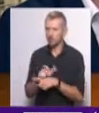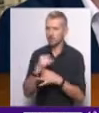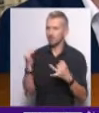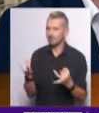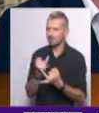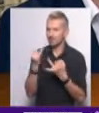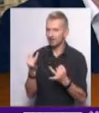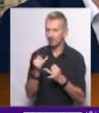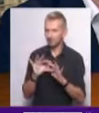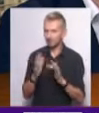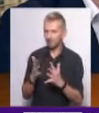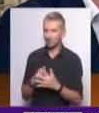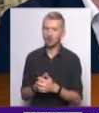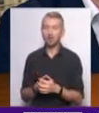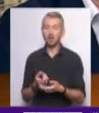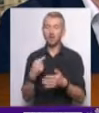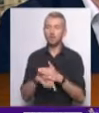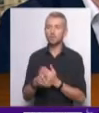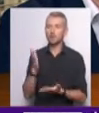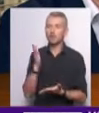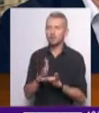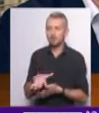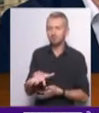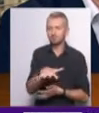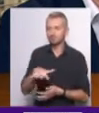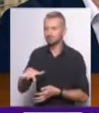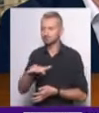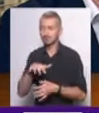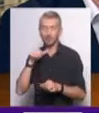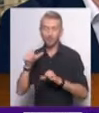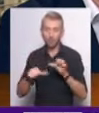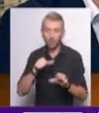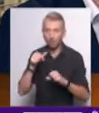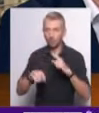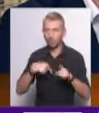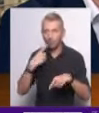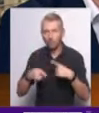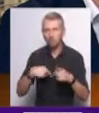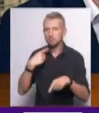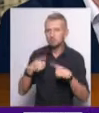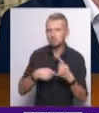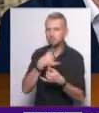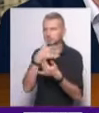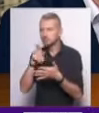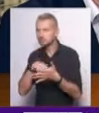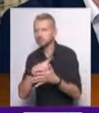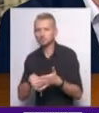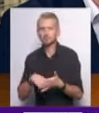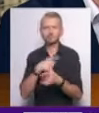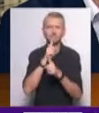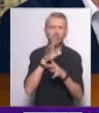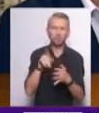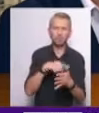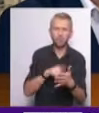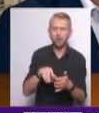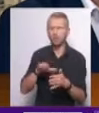цікавий нюанс, тому що є ділянки якісь, про які ми роками говоримо, що ми не можемо розірвати, а не будемо розірвати, тому